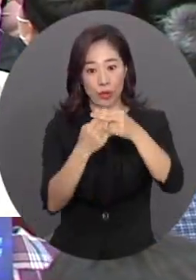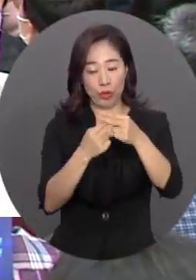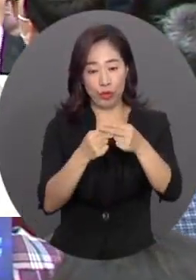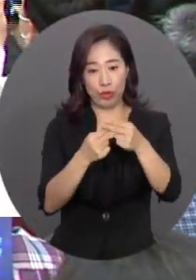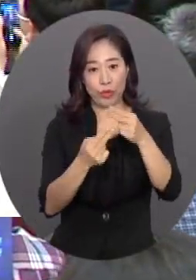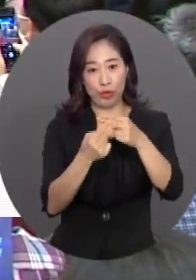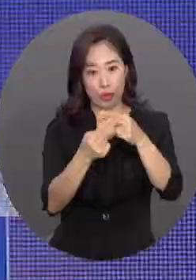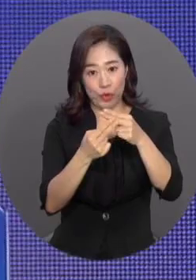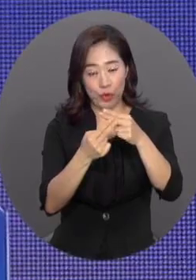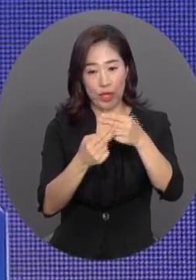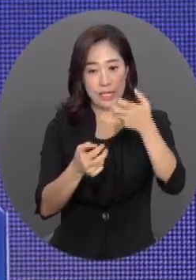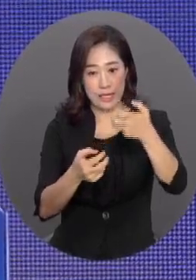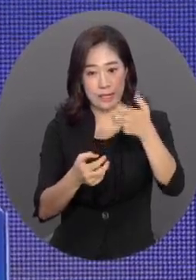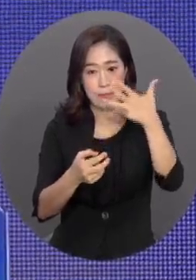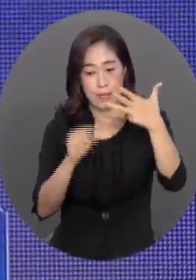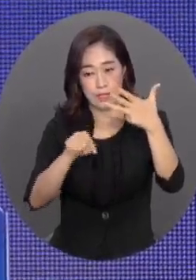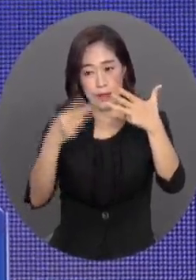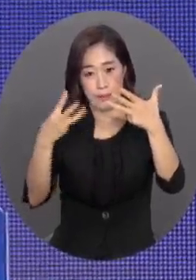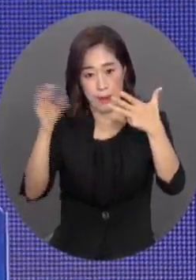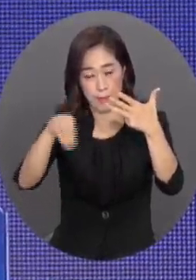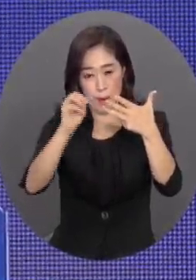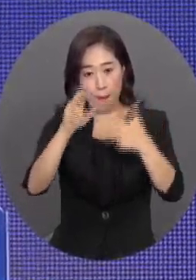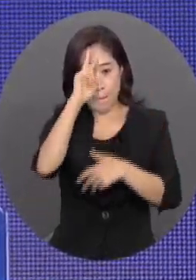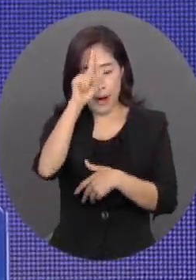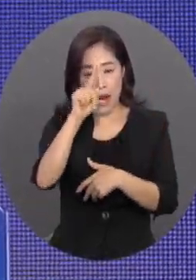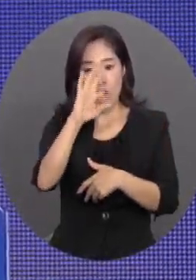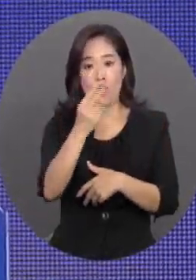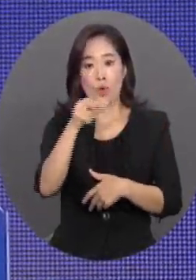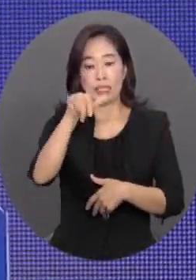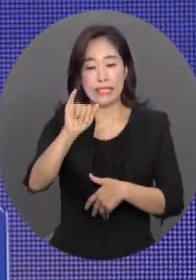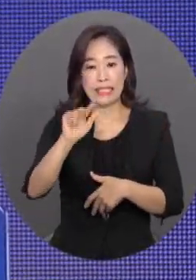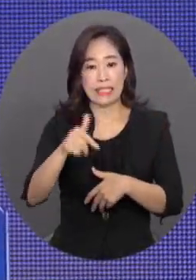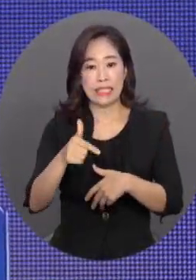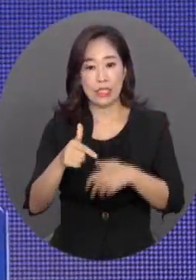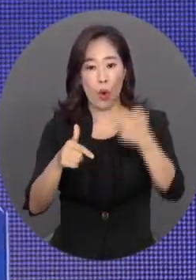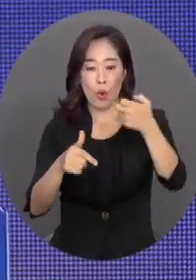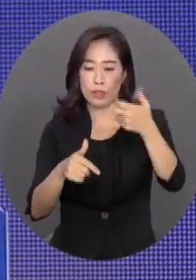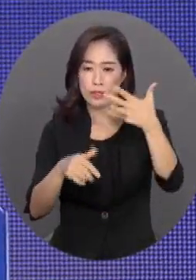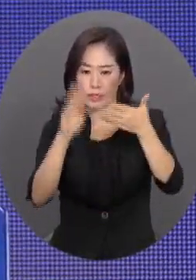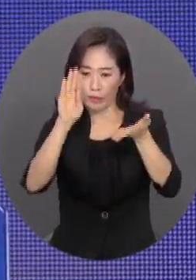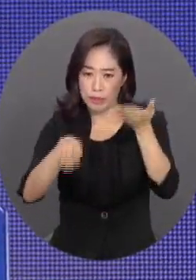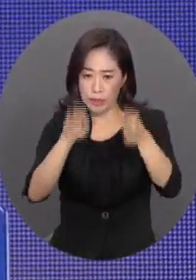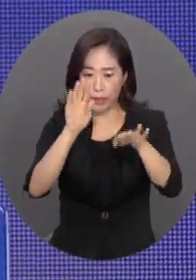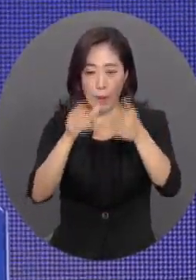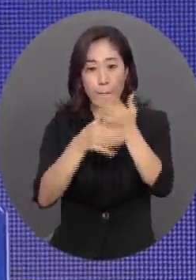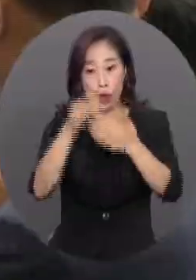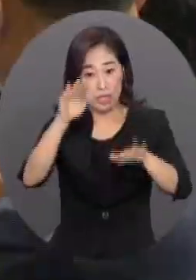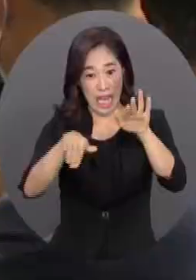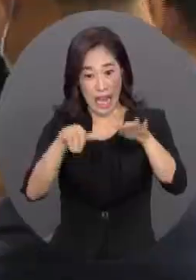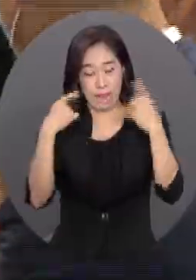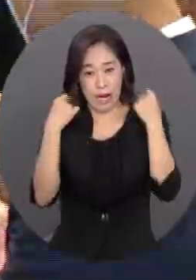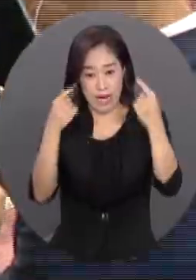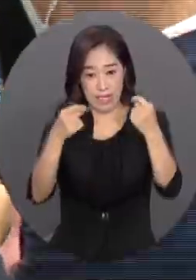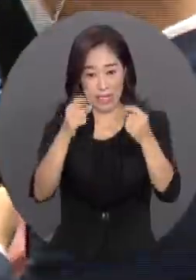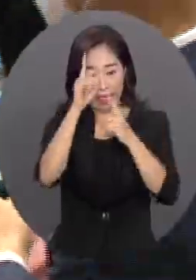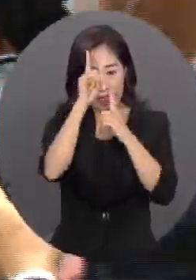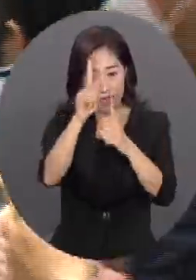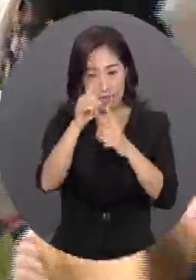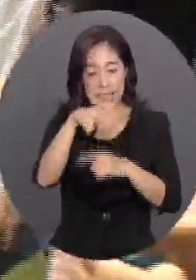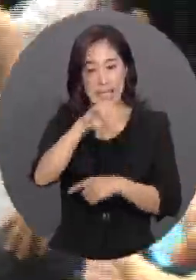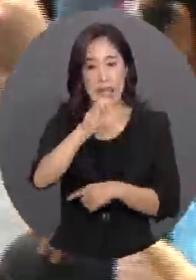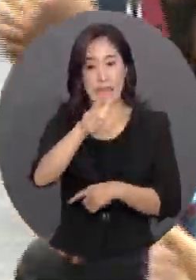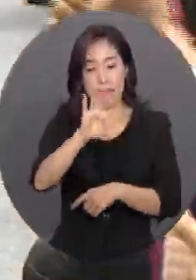득표율은 78.3%로 박용진 후보와는 57%포인트 이상 차이를 유지하며 이재명